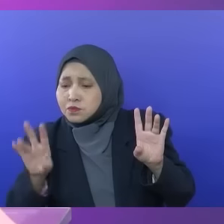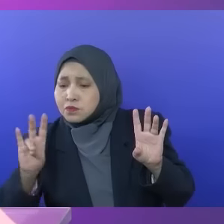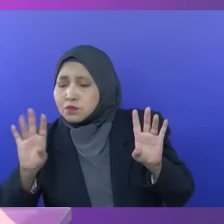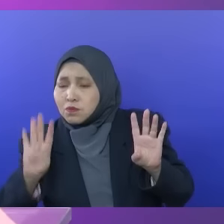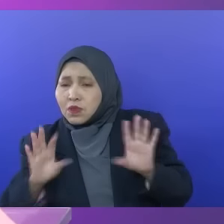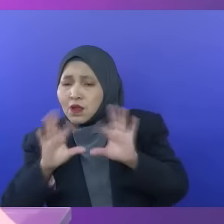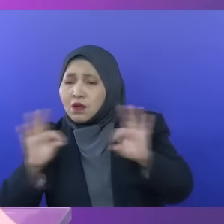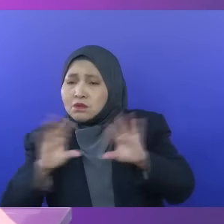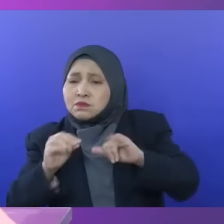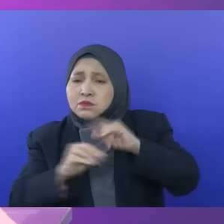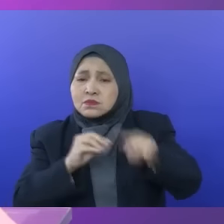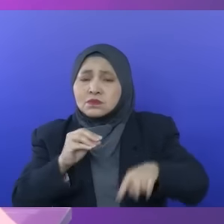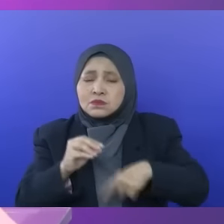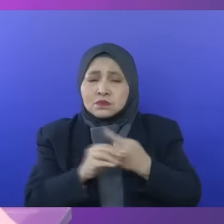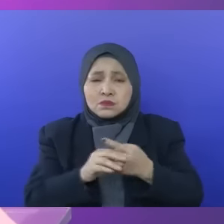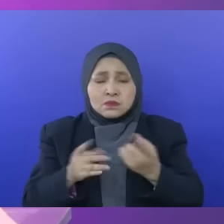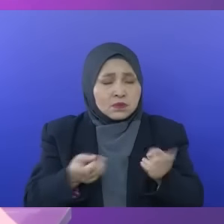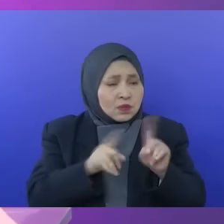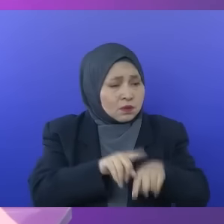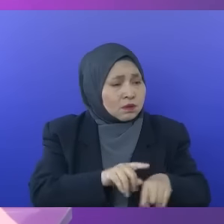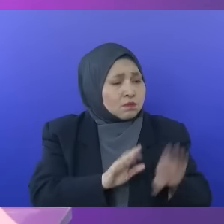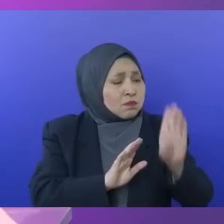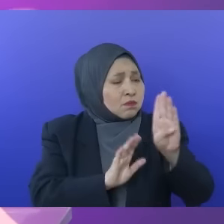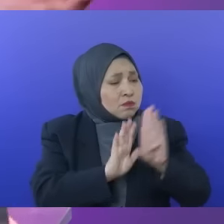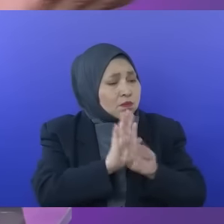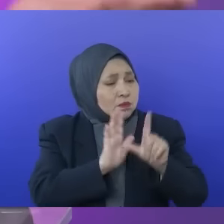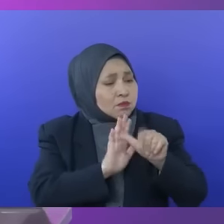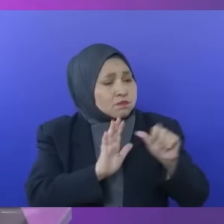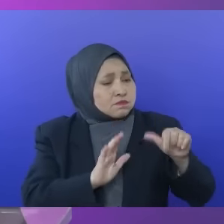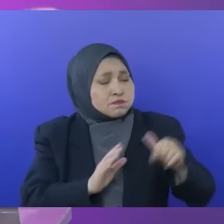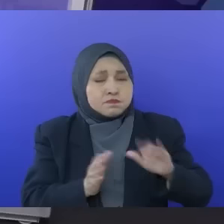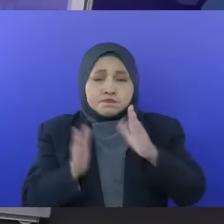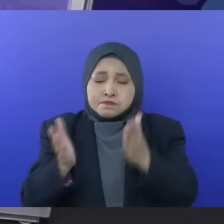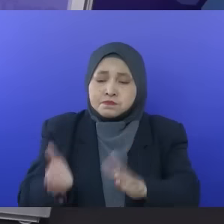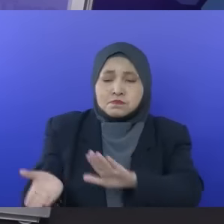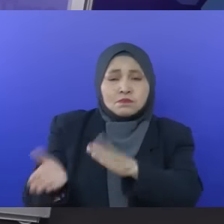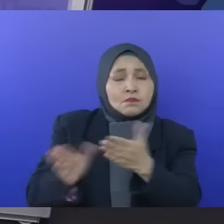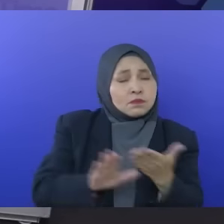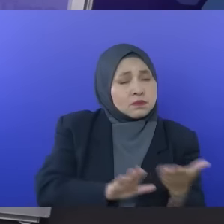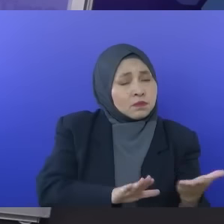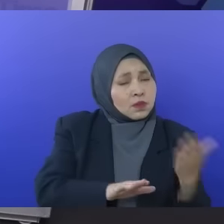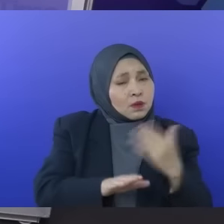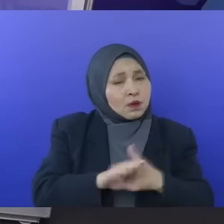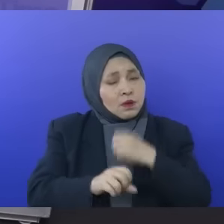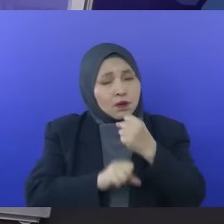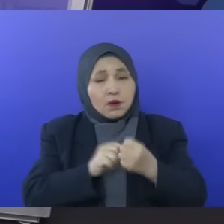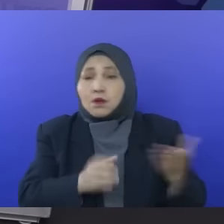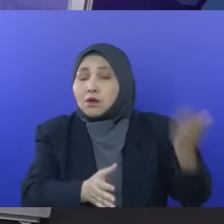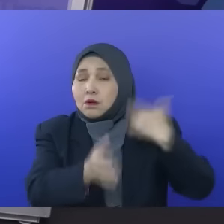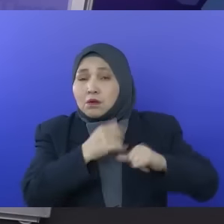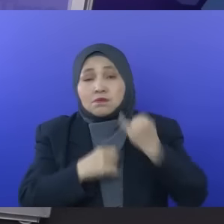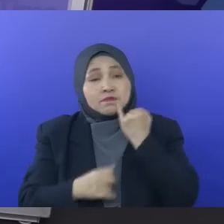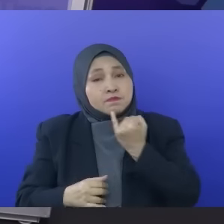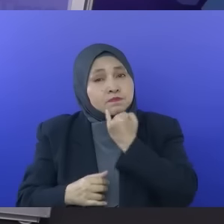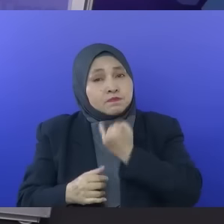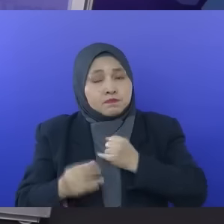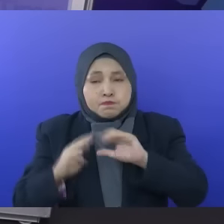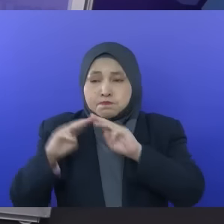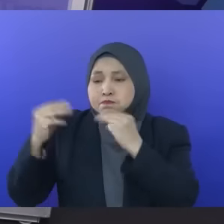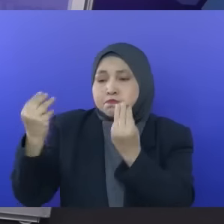Ceritakan tentang peristiwa al-baqarah ya Ada seorang meninggal misalnya mati pada zaman Bani Israil dan kemudian